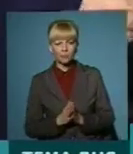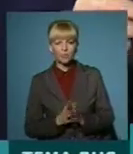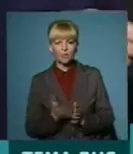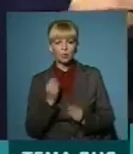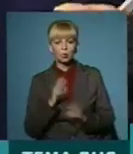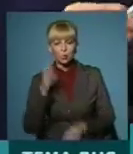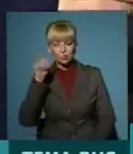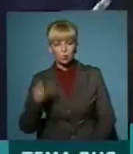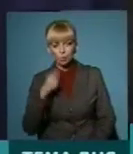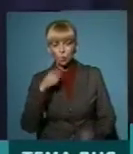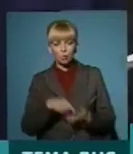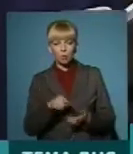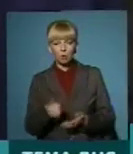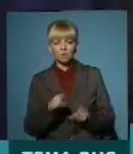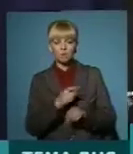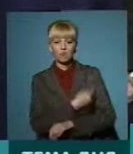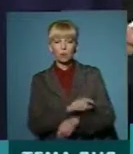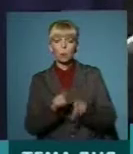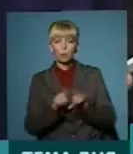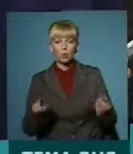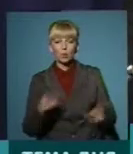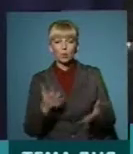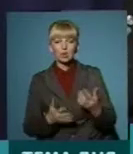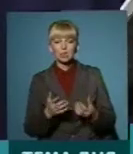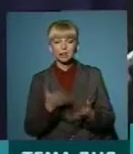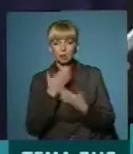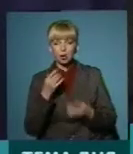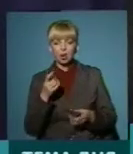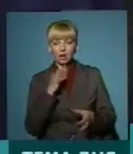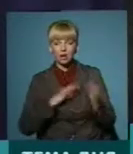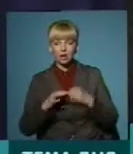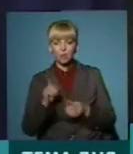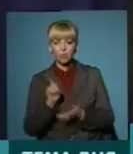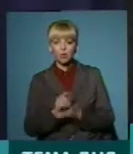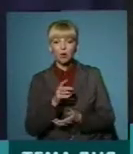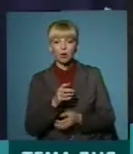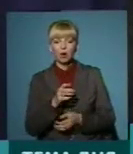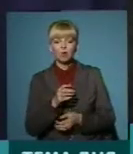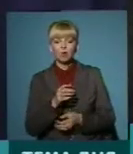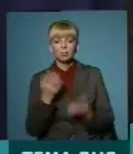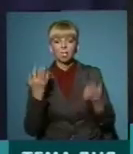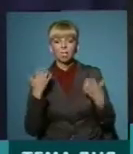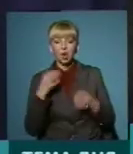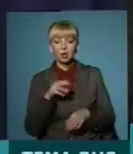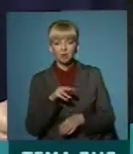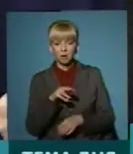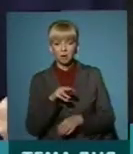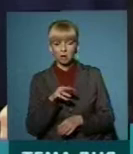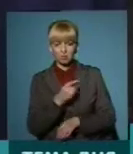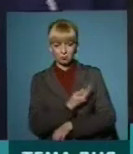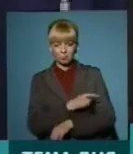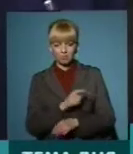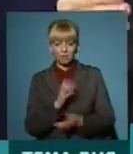только чернобылец попадает туда, в больницу, и если нет лекарств, он должен прийти к начмеду и сказать, ребята, есть наказ, будь ласка,